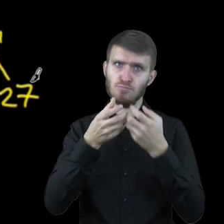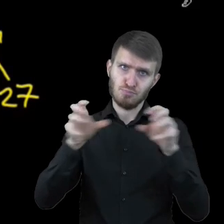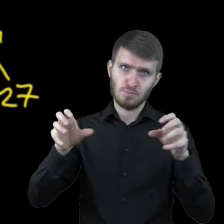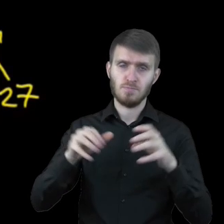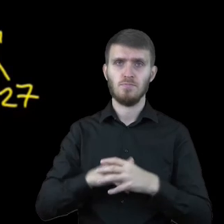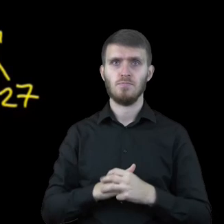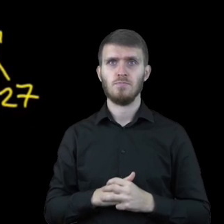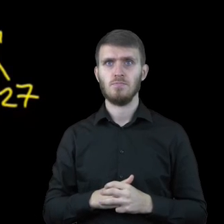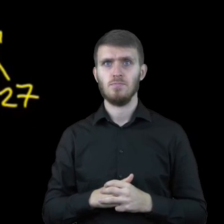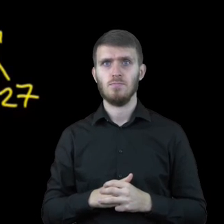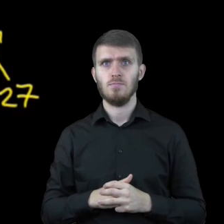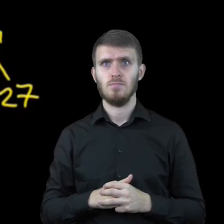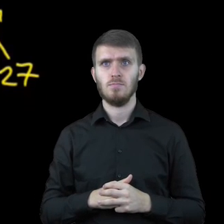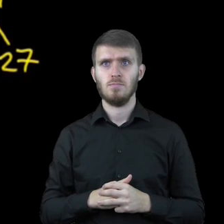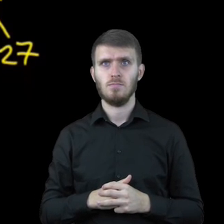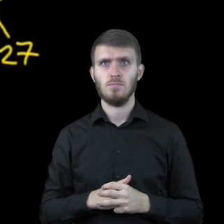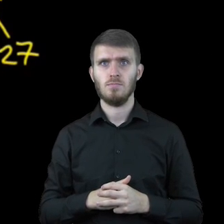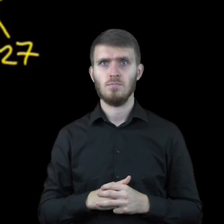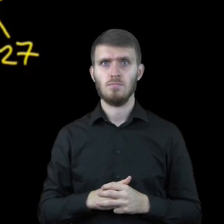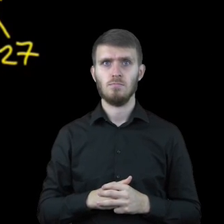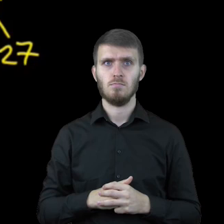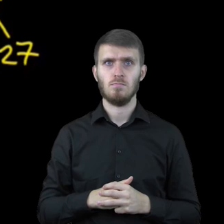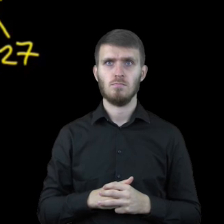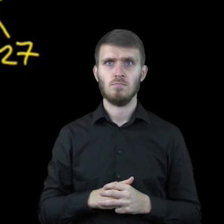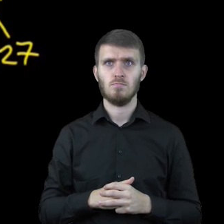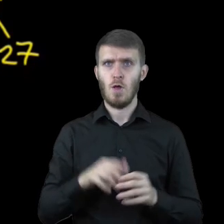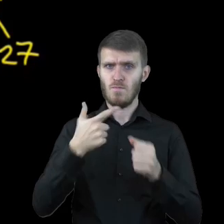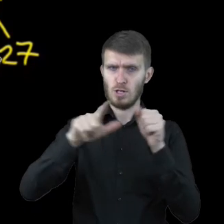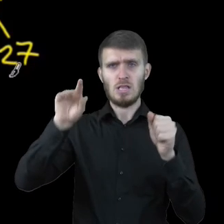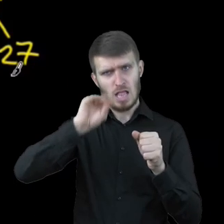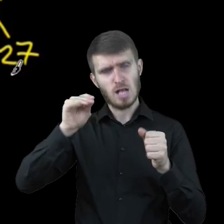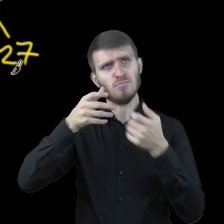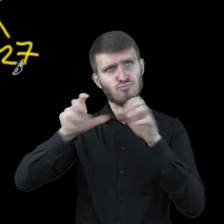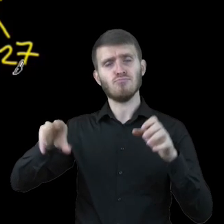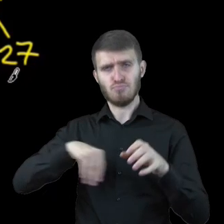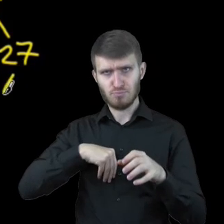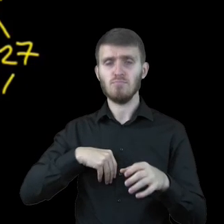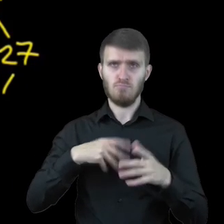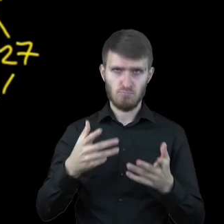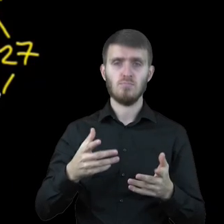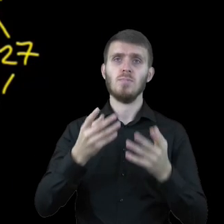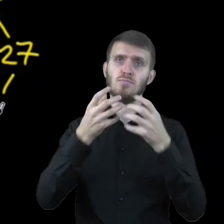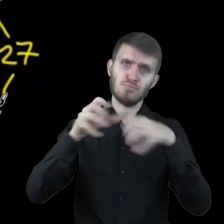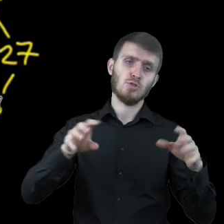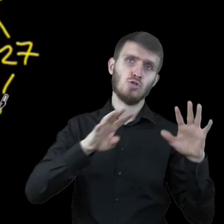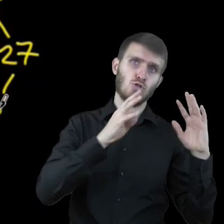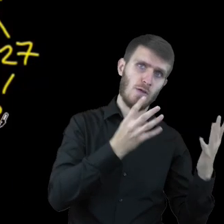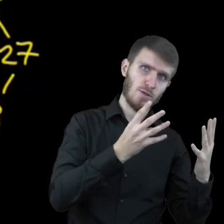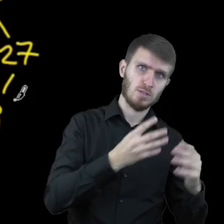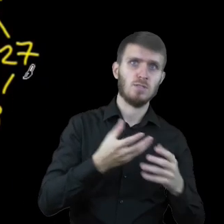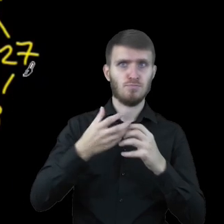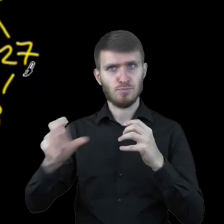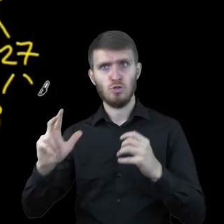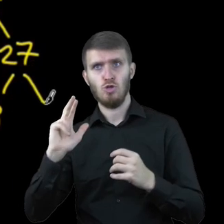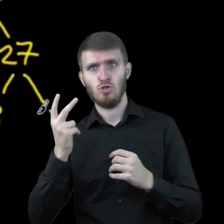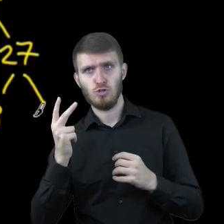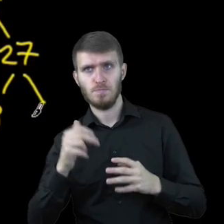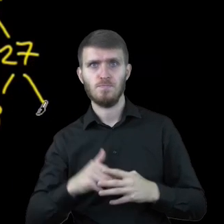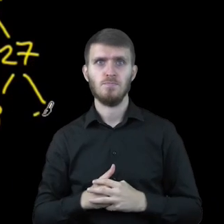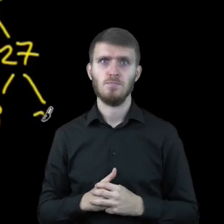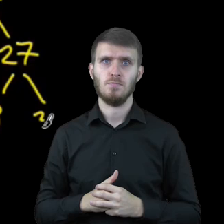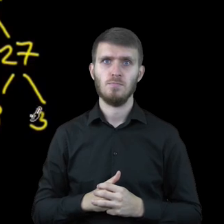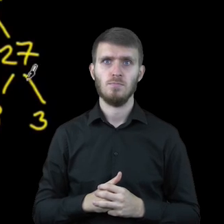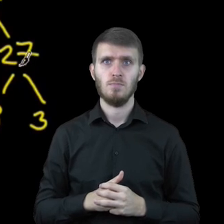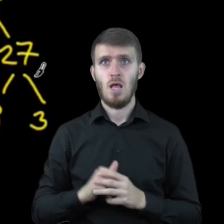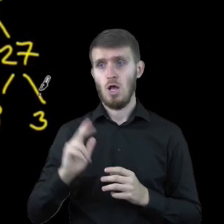27, tak? 27 możemy zapisać sobie jako 9 razy 3,